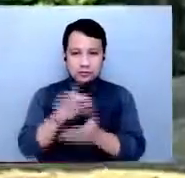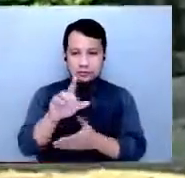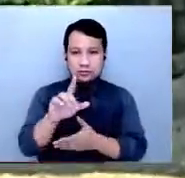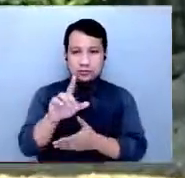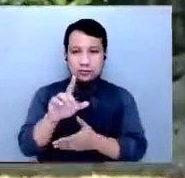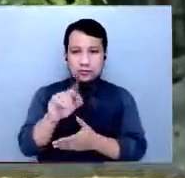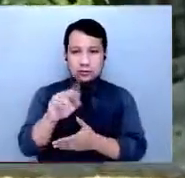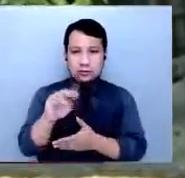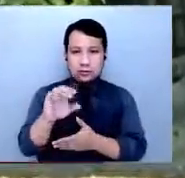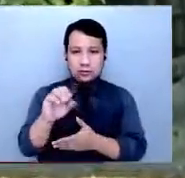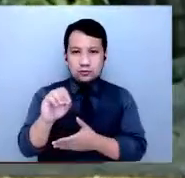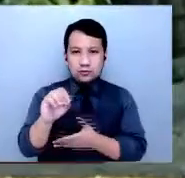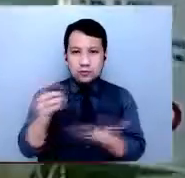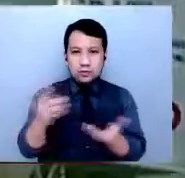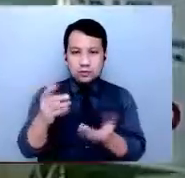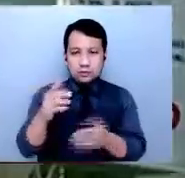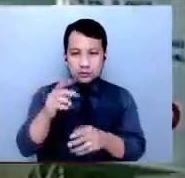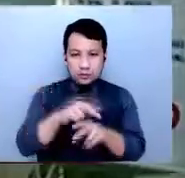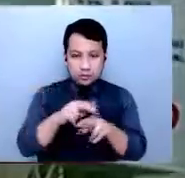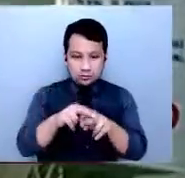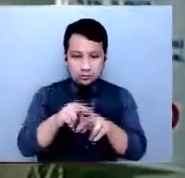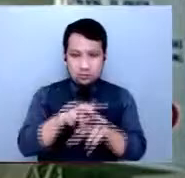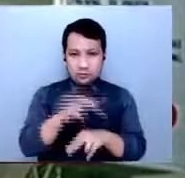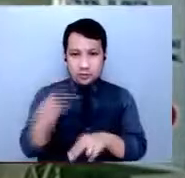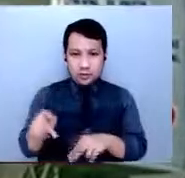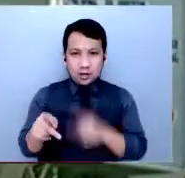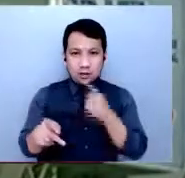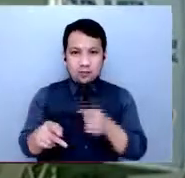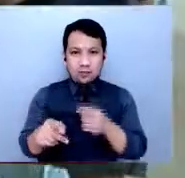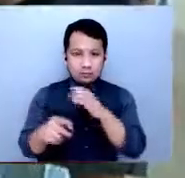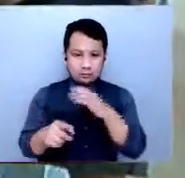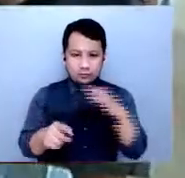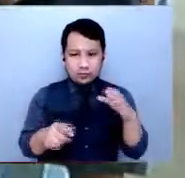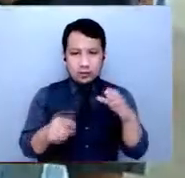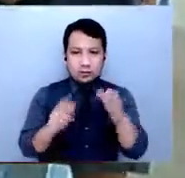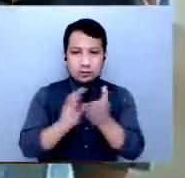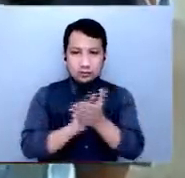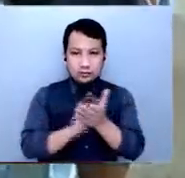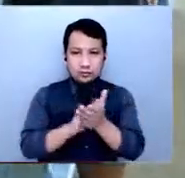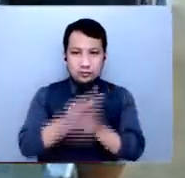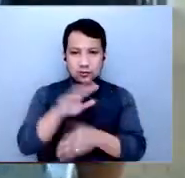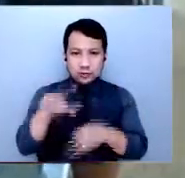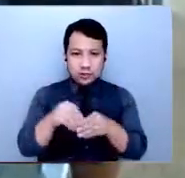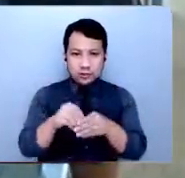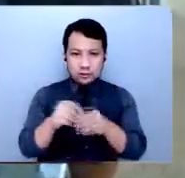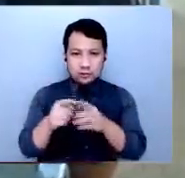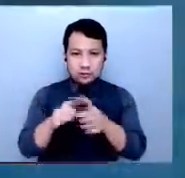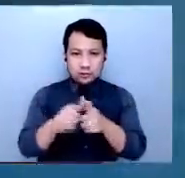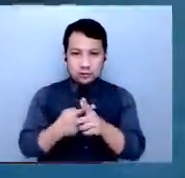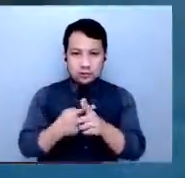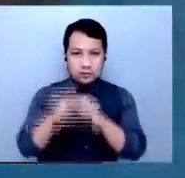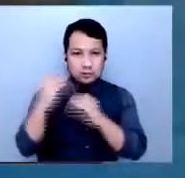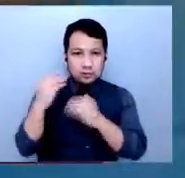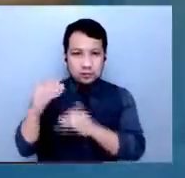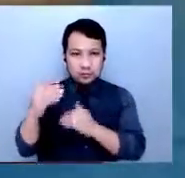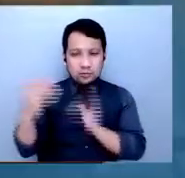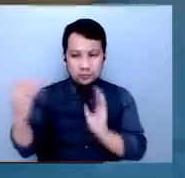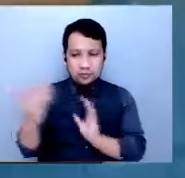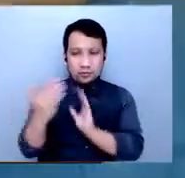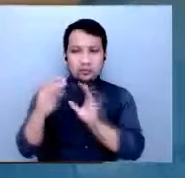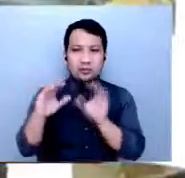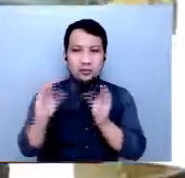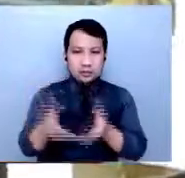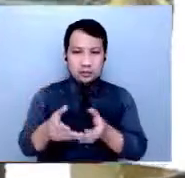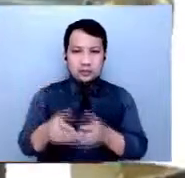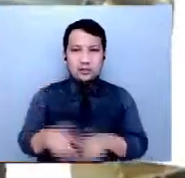sa Alaminos, Pangasinan, sa 100 public schools na kasama sa pilot run ng limited face-to-face classes.